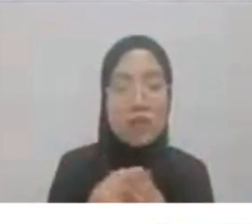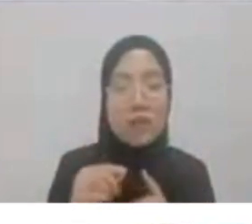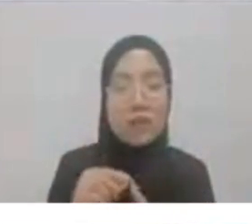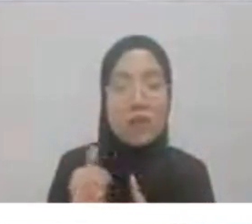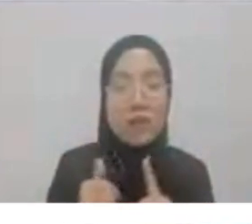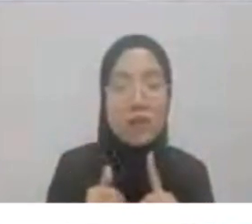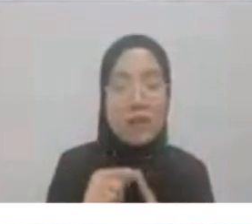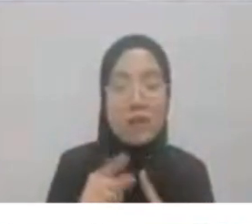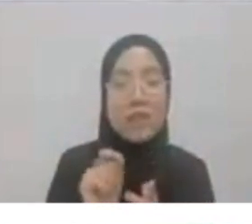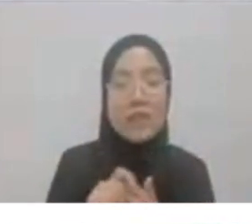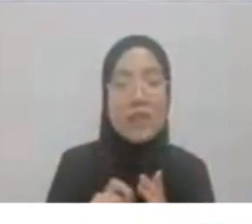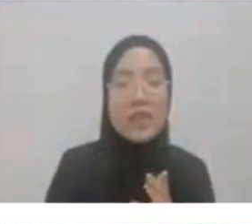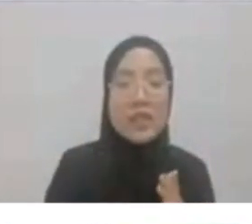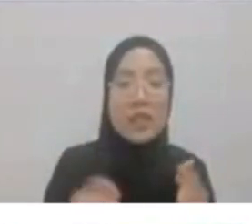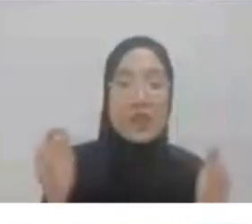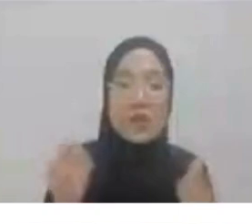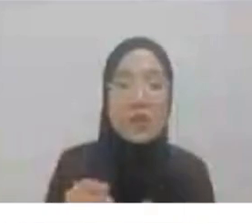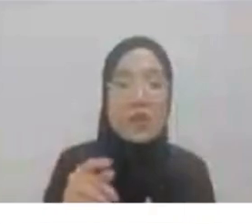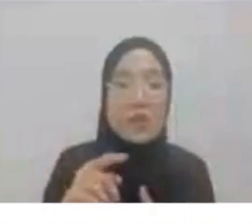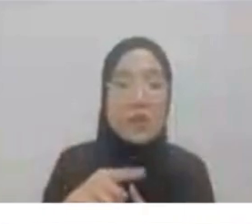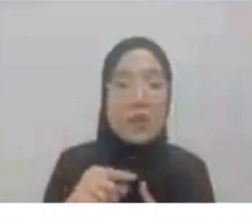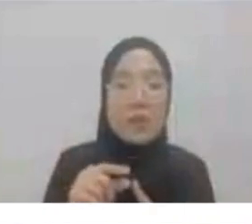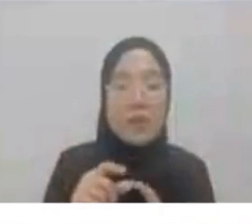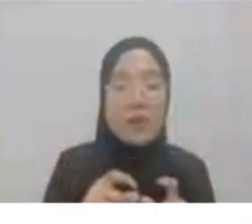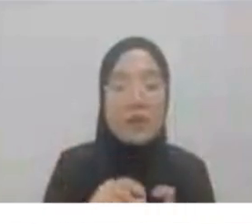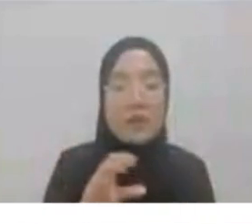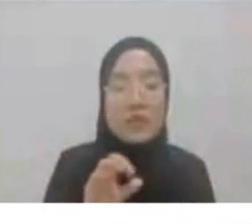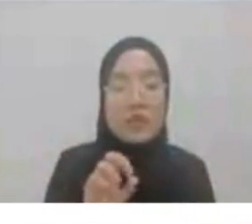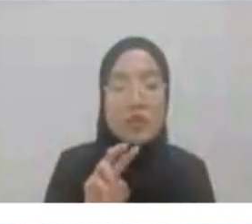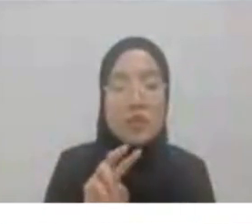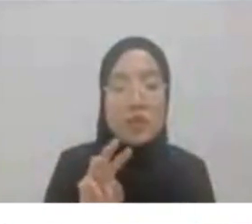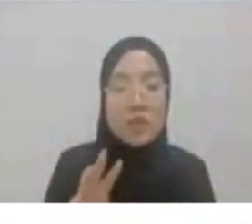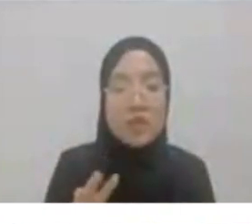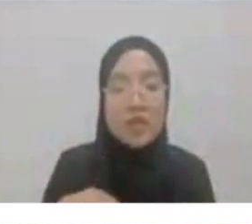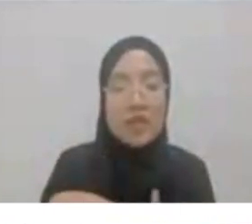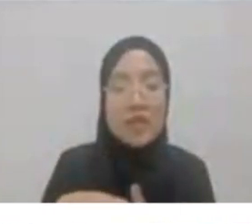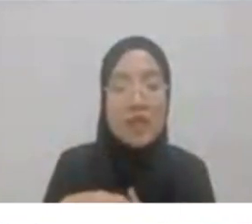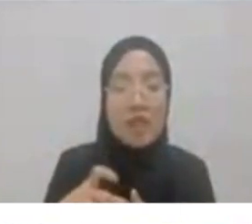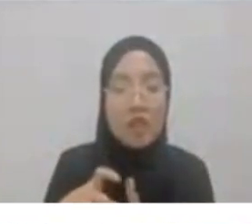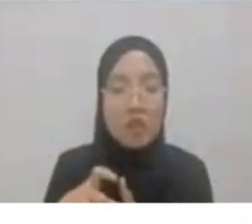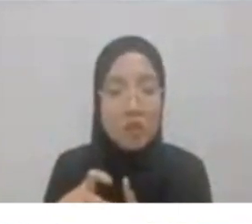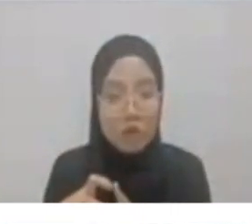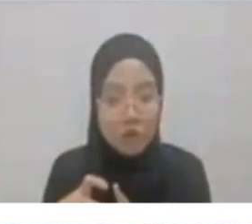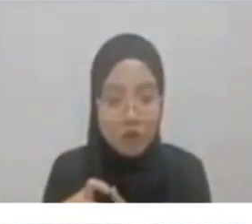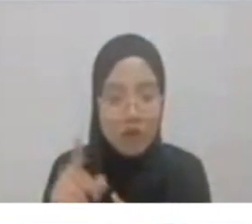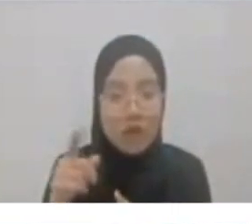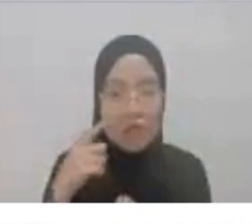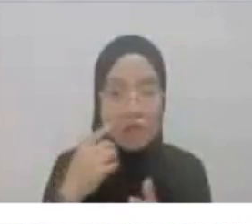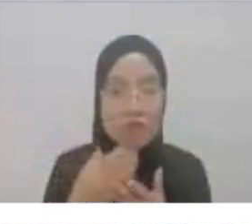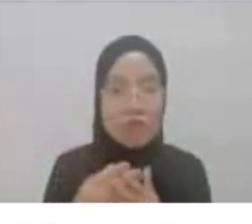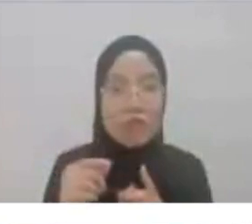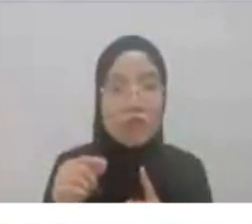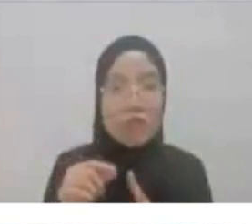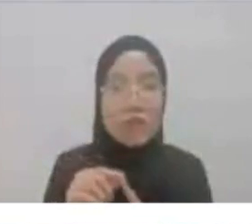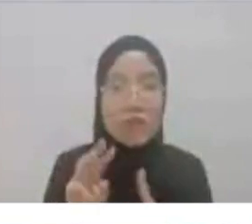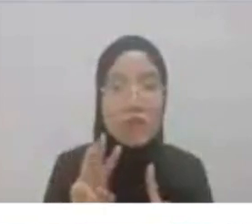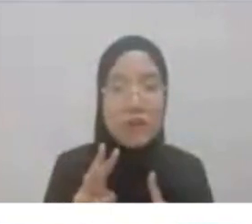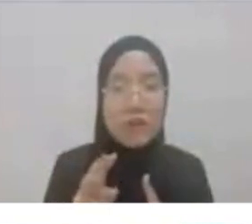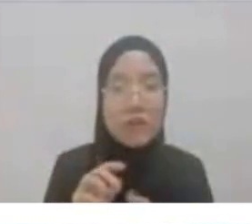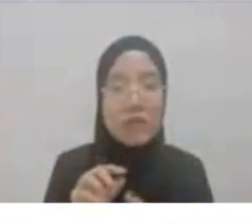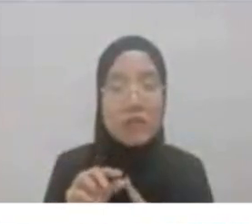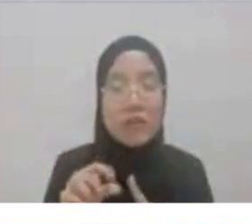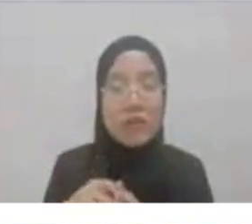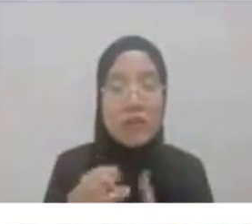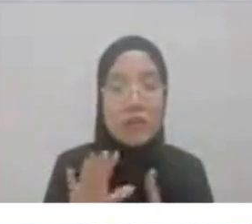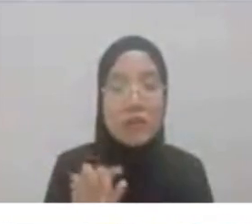catatan kejadian khusus di TPS 023 desal kend Doyong kecamatan pertarukandp buttp 13 pk1.13